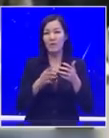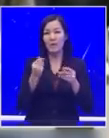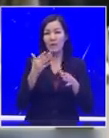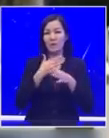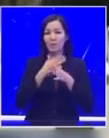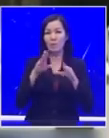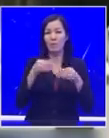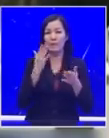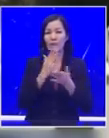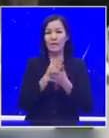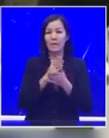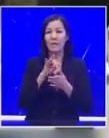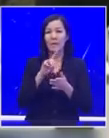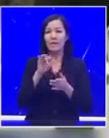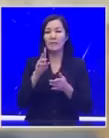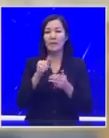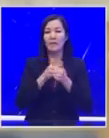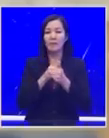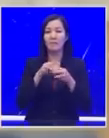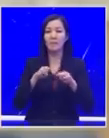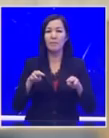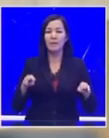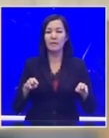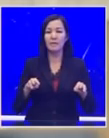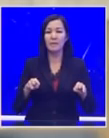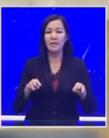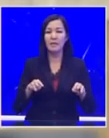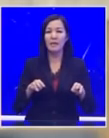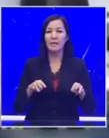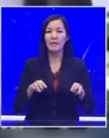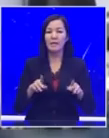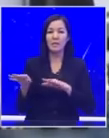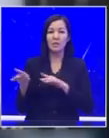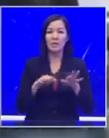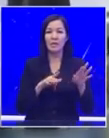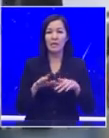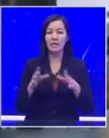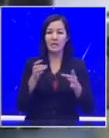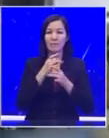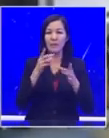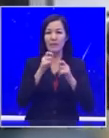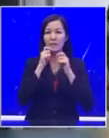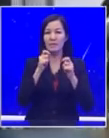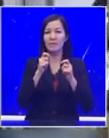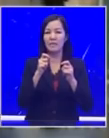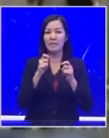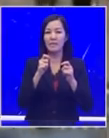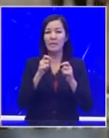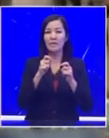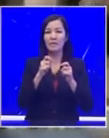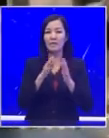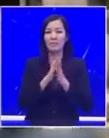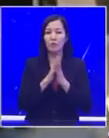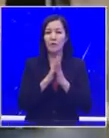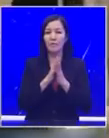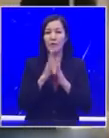демеу көрсетіледі. Израиль премьер-министрі Биньямин Нетаньяху бұл шараларды мерекелік сыйлық деп қабылдауды сұрап, алдағы